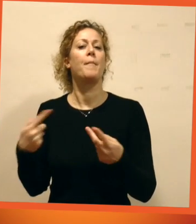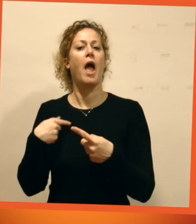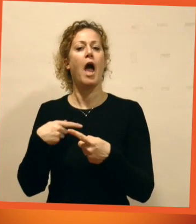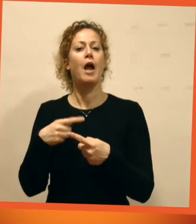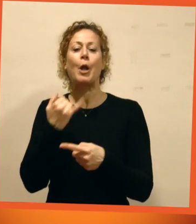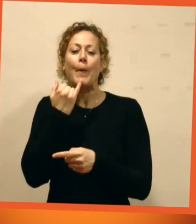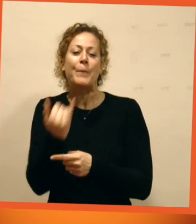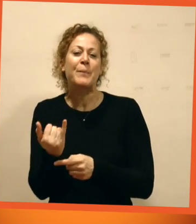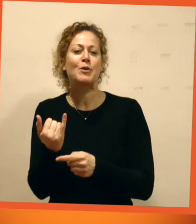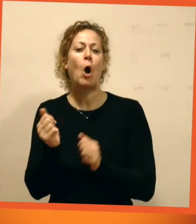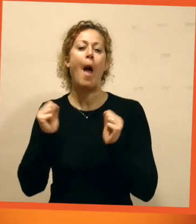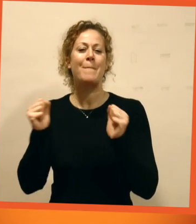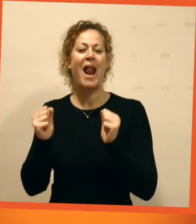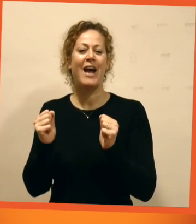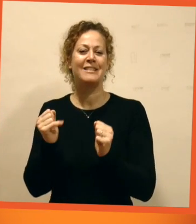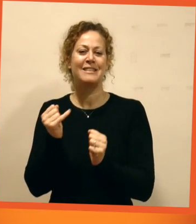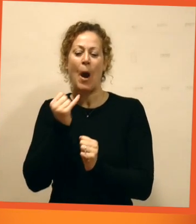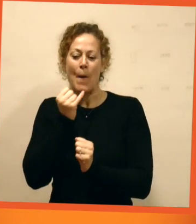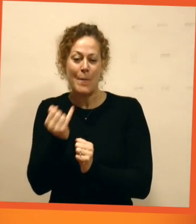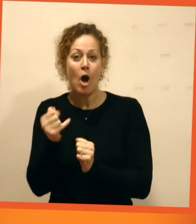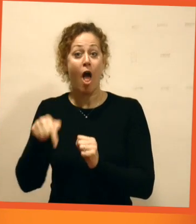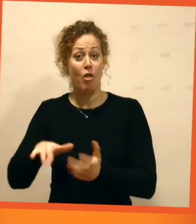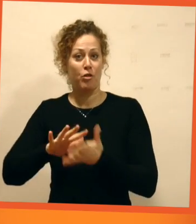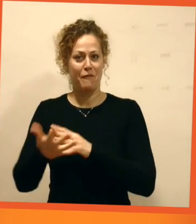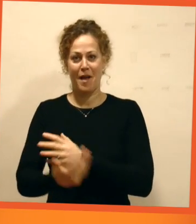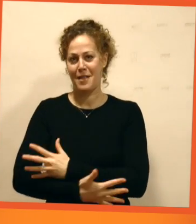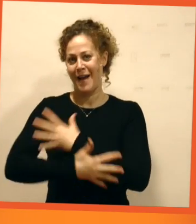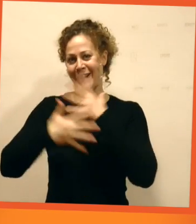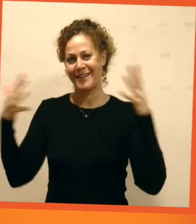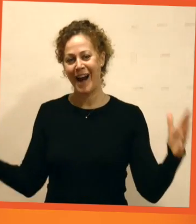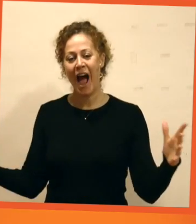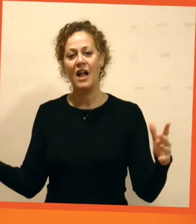piccola, adesso sta diventando enorme.